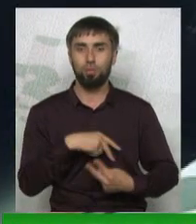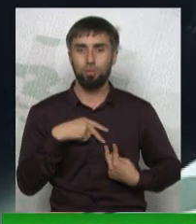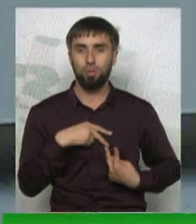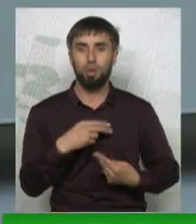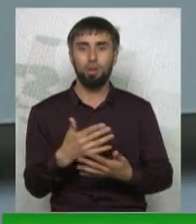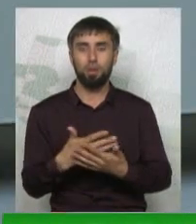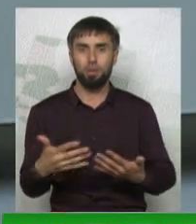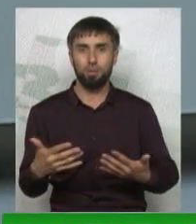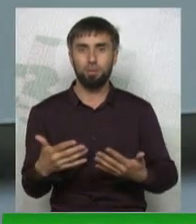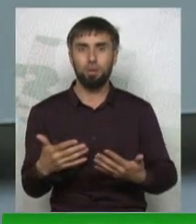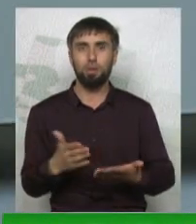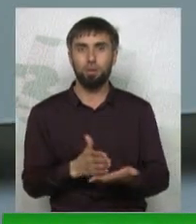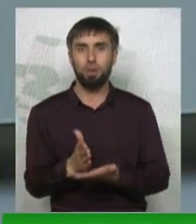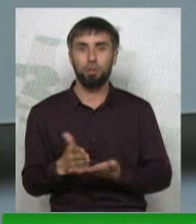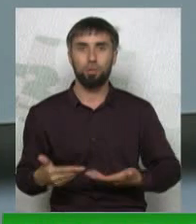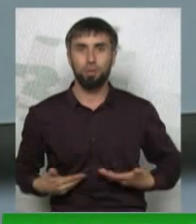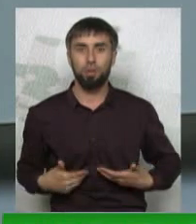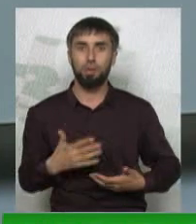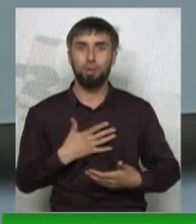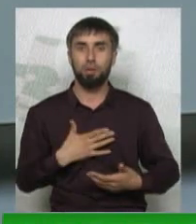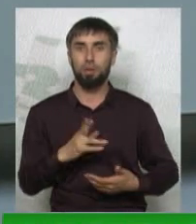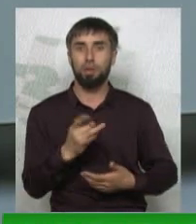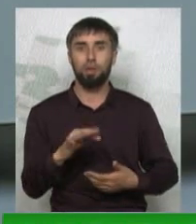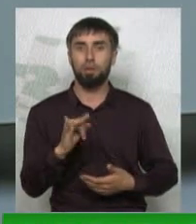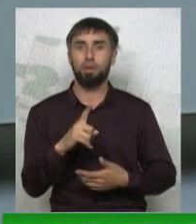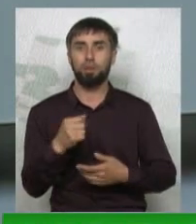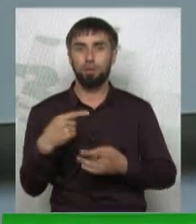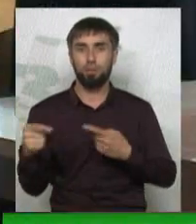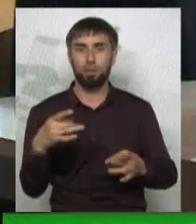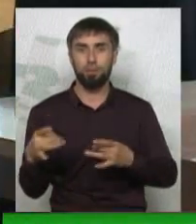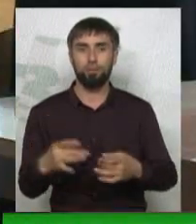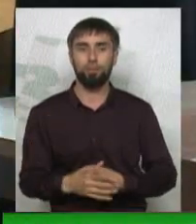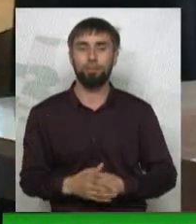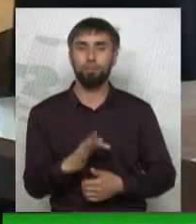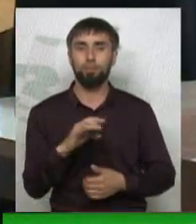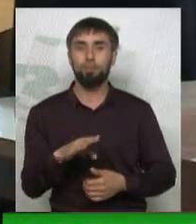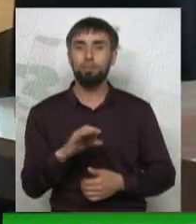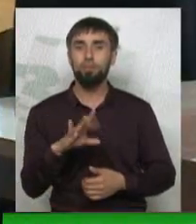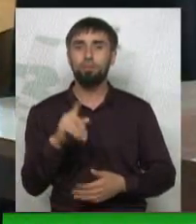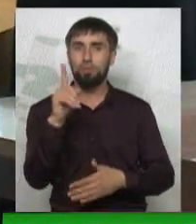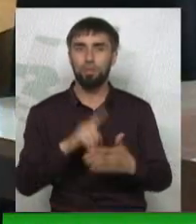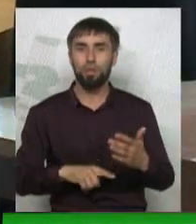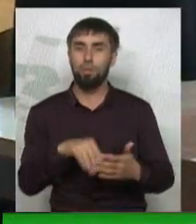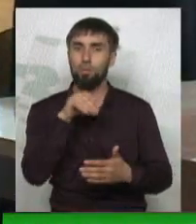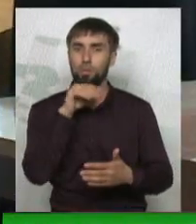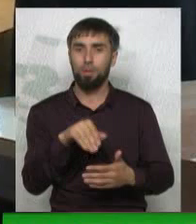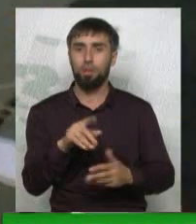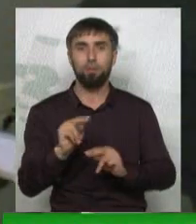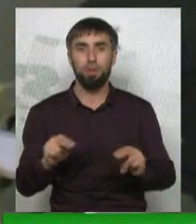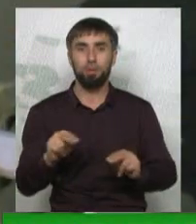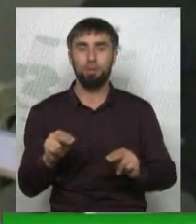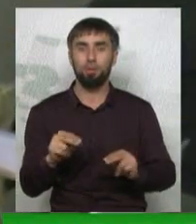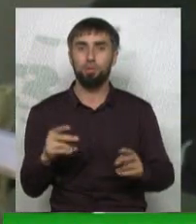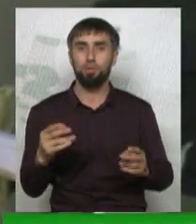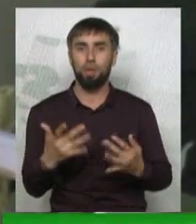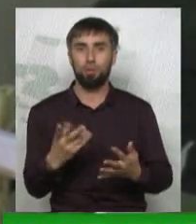в разных отраслях жизни нашего края и за его пределами. Саудат Евлоева признается, профессия педагога требует от человека